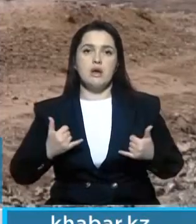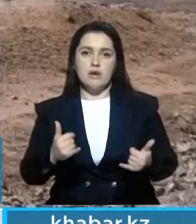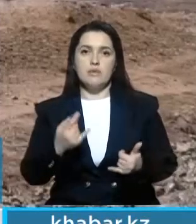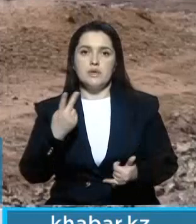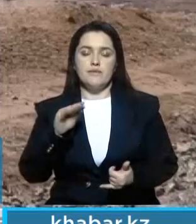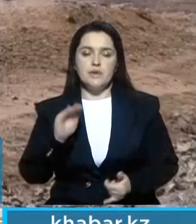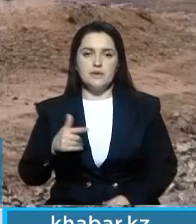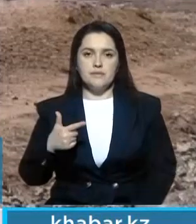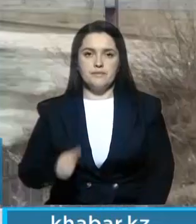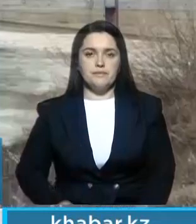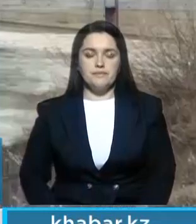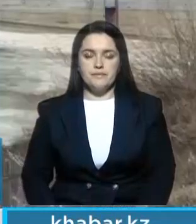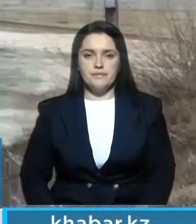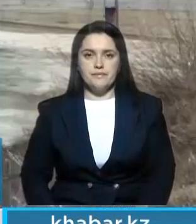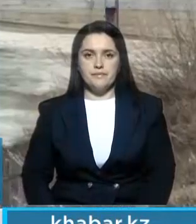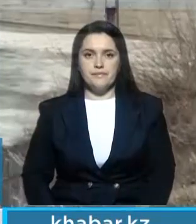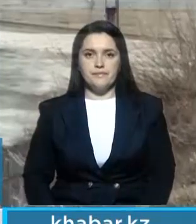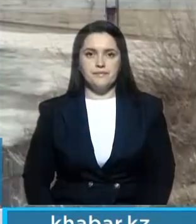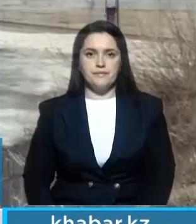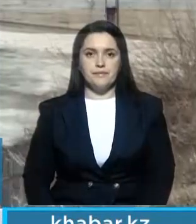площадью свыше 20 тысяч гектаров.